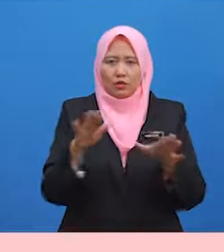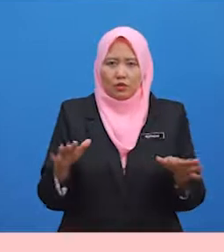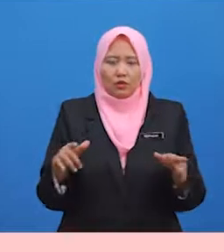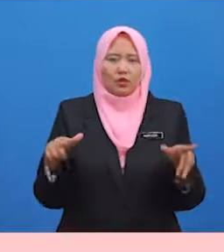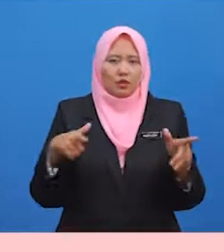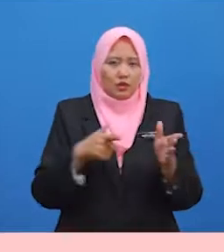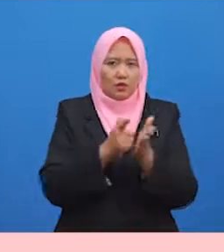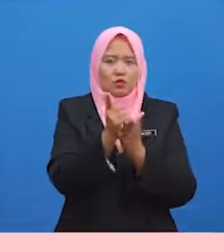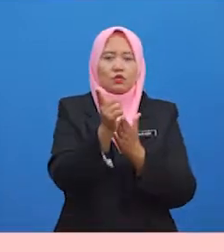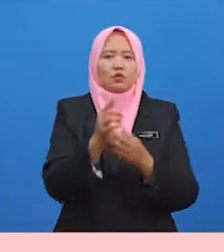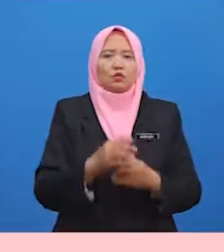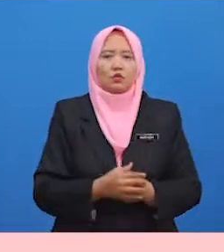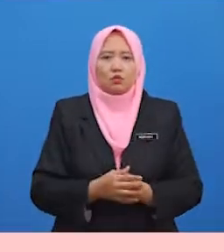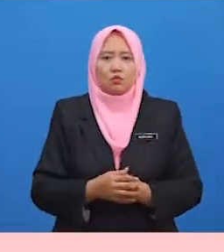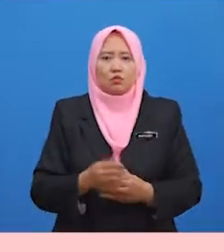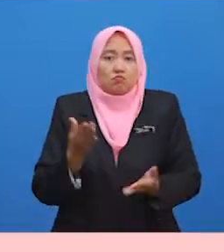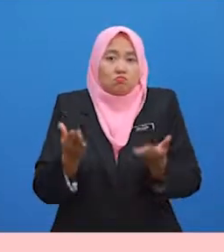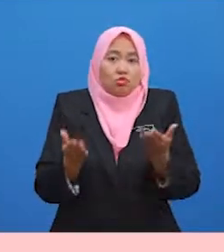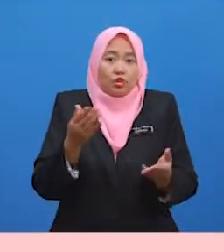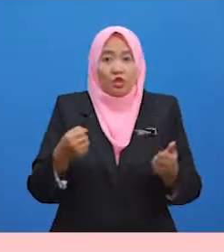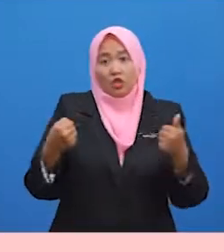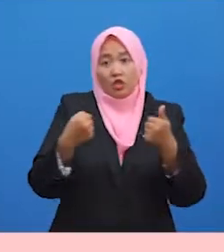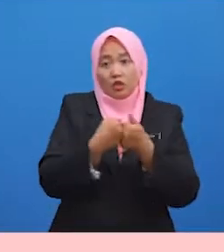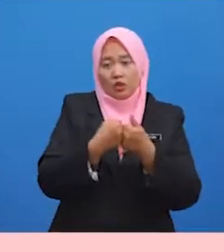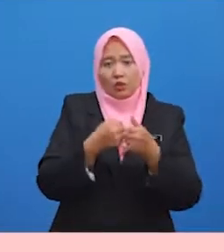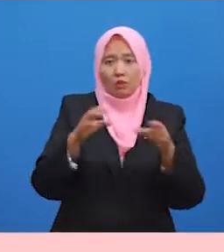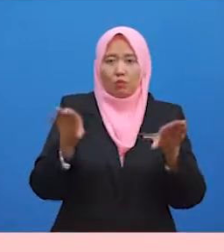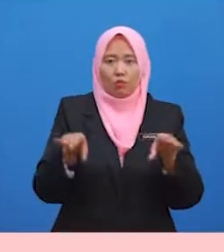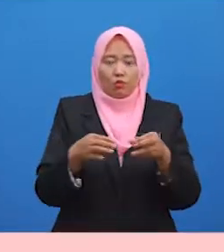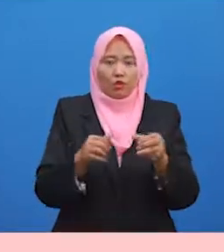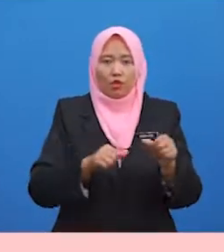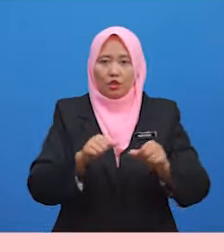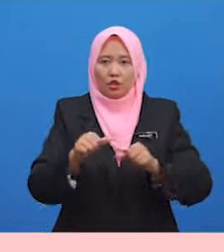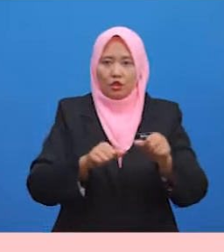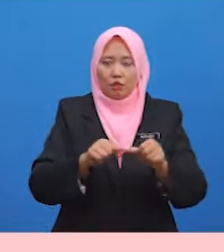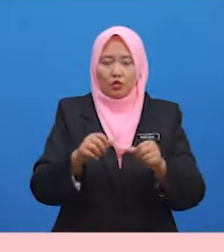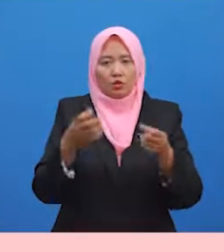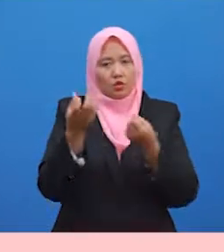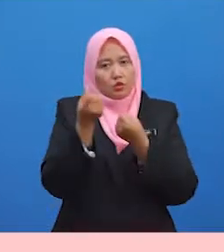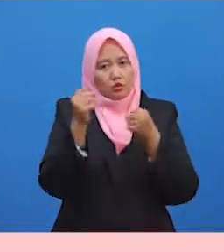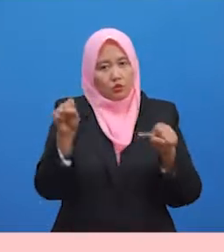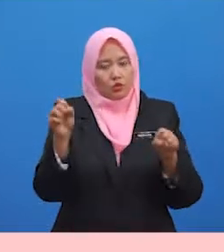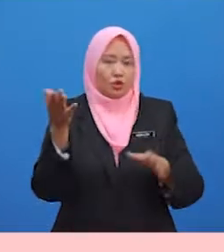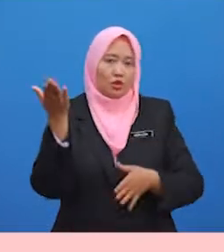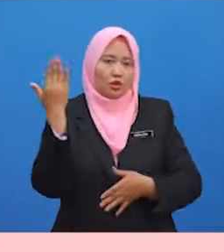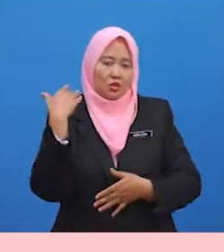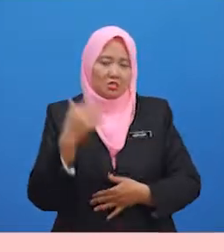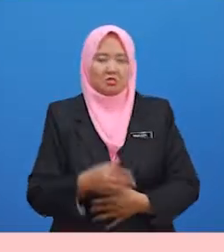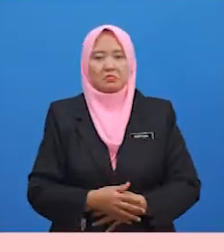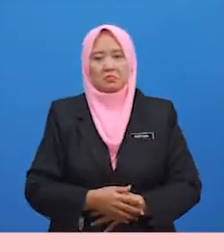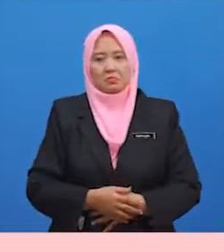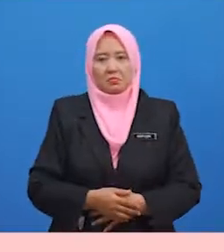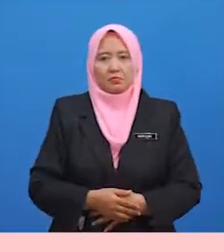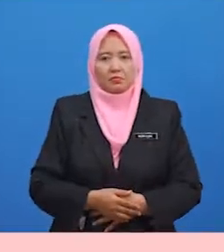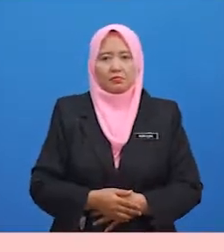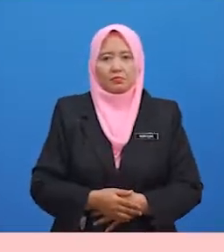Ianya juga boleh disebabkan oleh pelanggaran semasa melakukan kegiatan dan aktiviti sukan sama ada secara sengaja